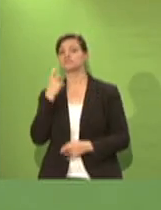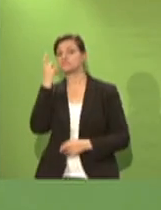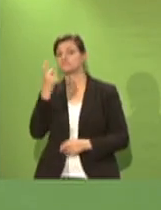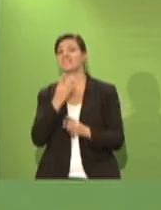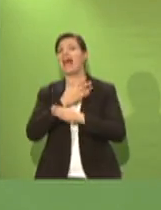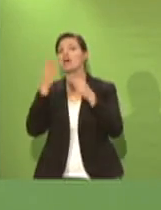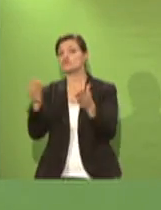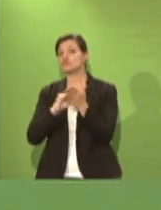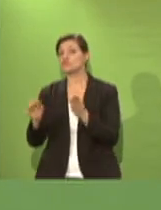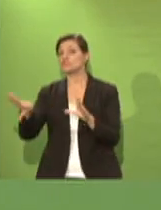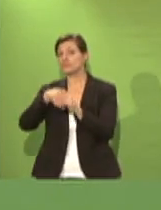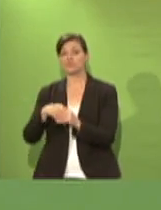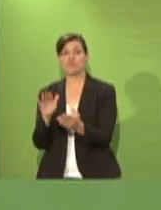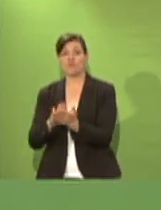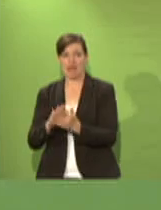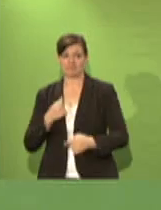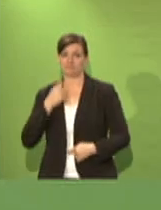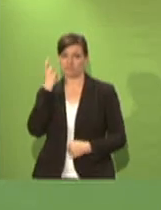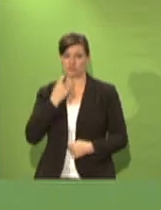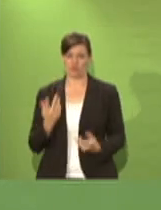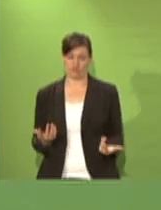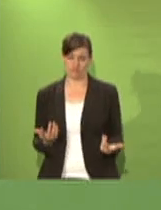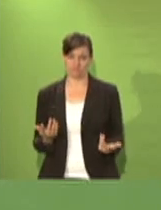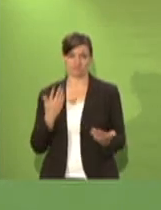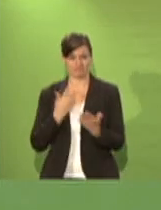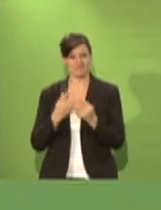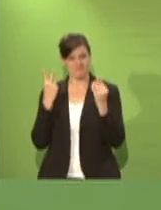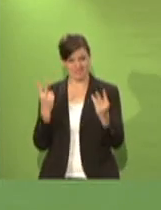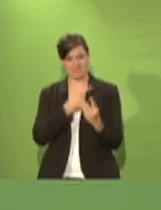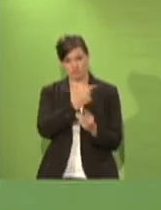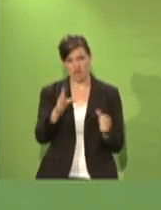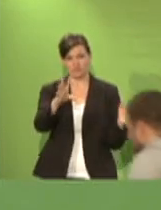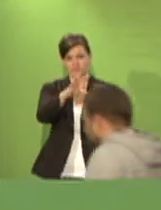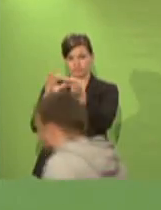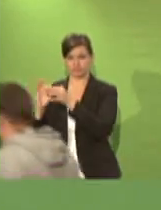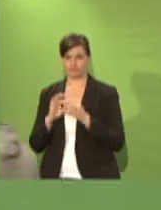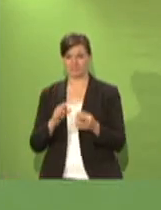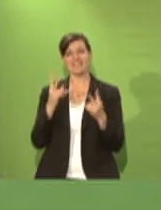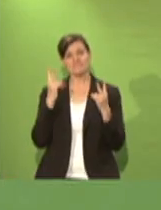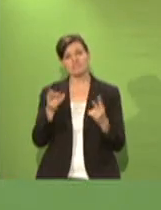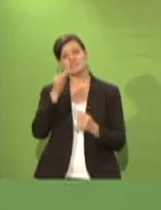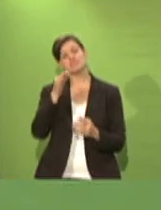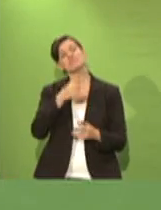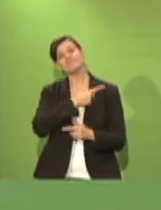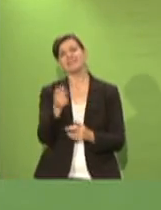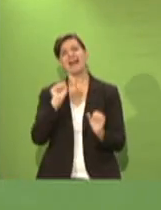mache. Und es ist ein Wert an sich, sich zu engagieren, und Jugendliche haben ein Recht darauf. Vielen Dank, liebe Freundinnen und